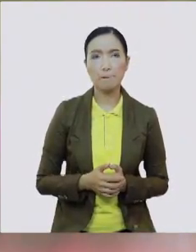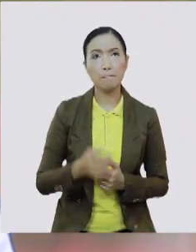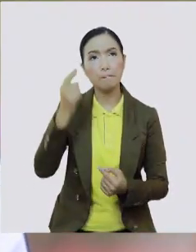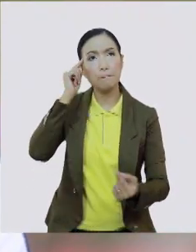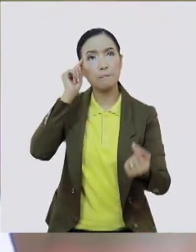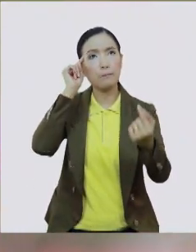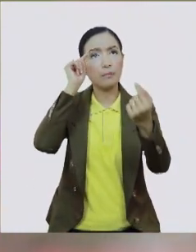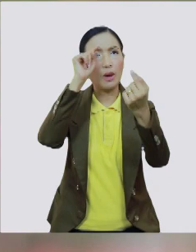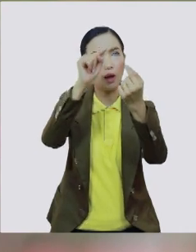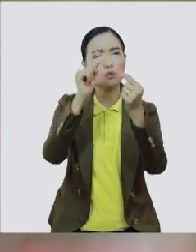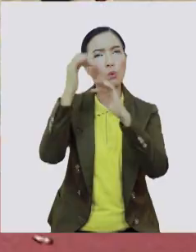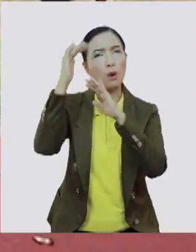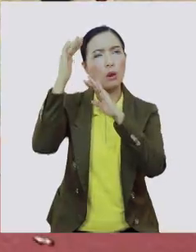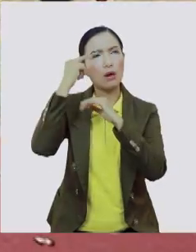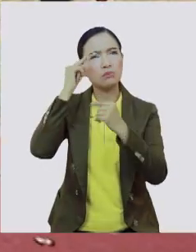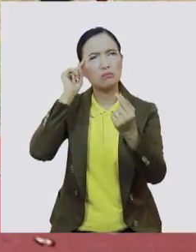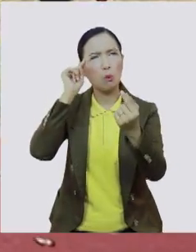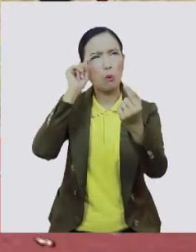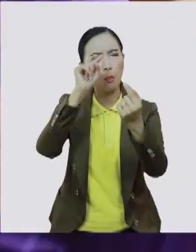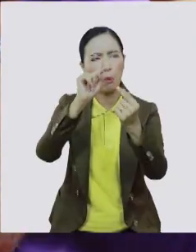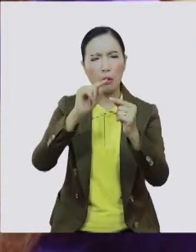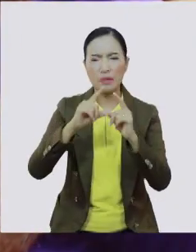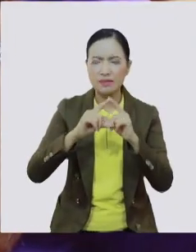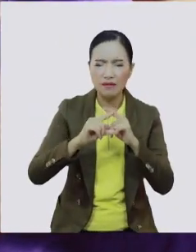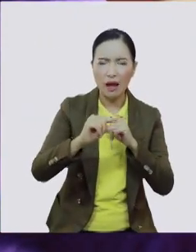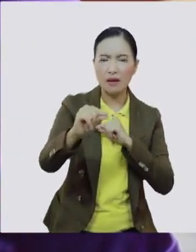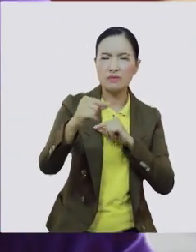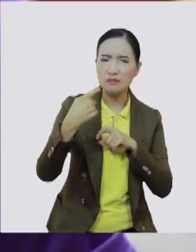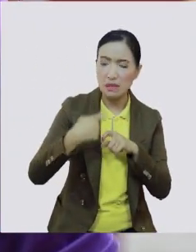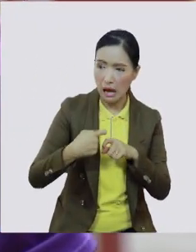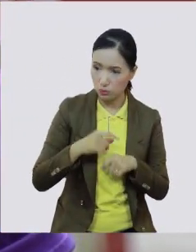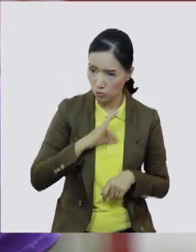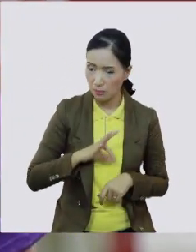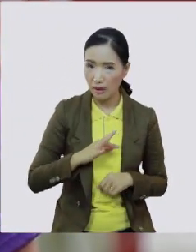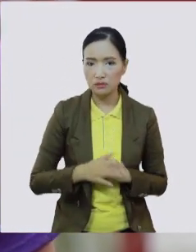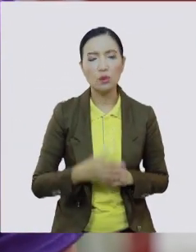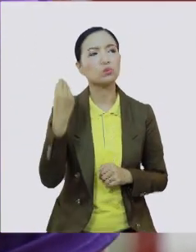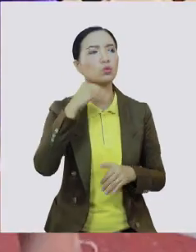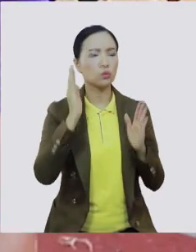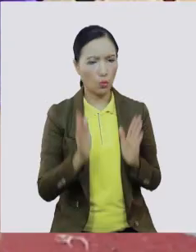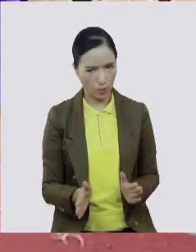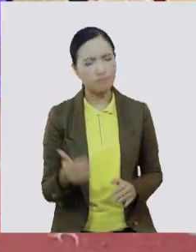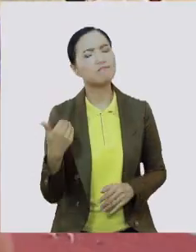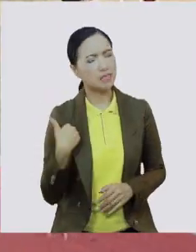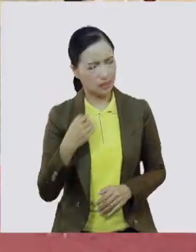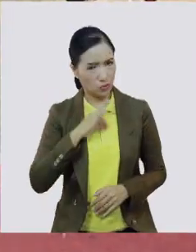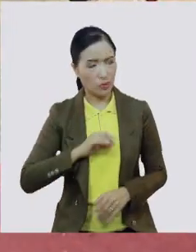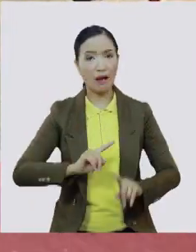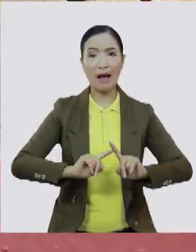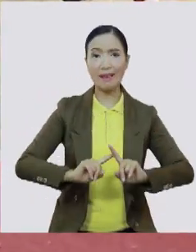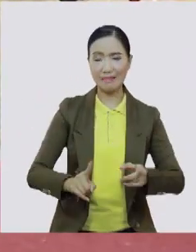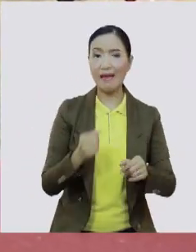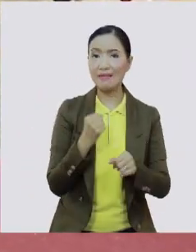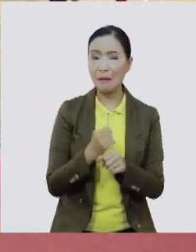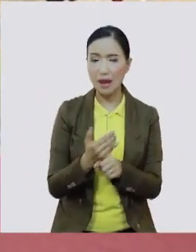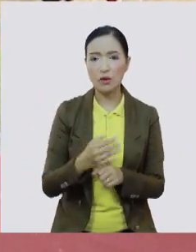ไว้เนี่ยมันไกลหรือว่ามันยาก จริงๆความรู้สึกตรงนั้นอะทุกคนมีค่ะแต่ว่าเราจะทำยังไงให้เรามอง